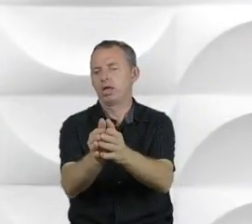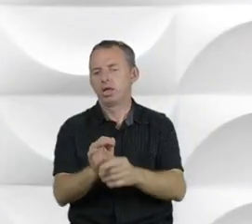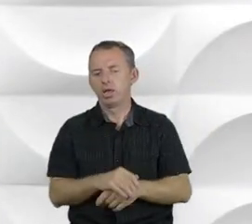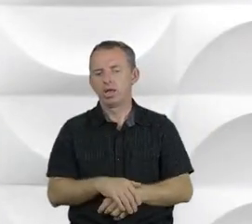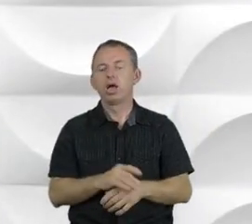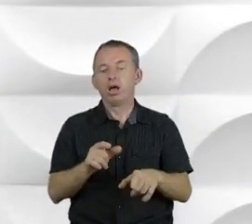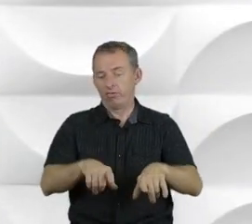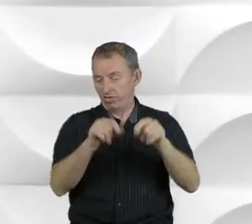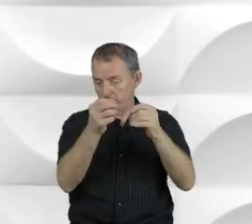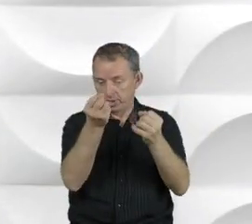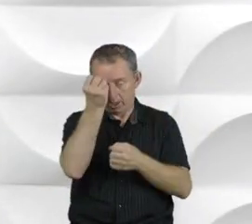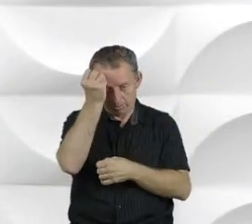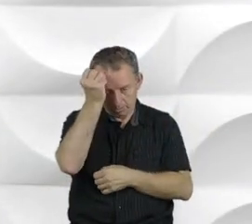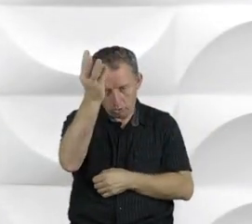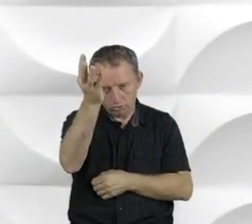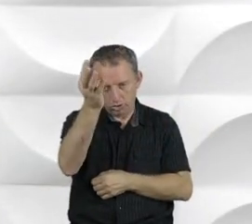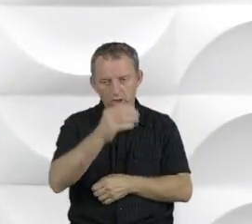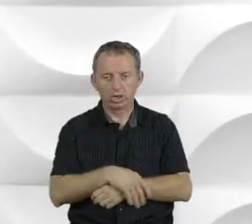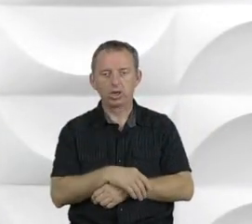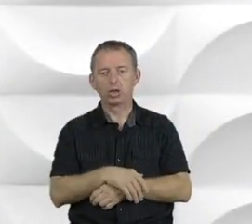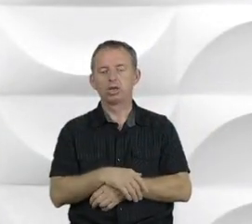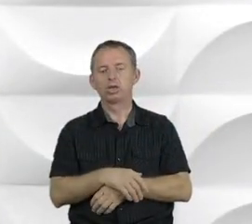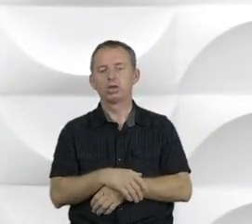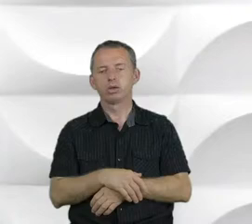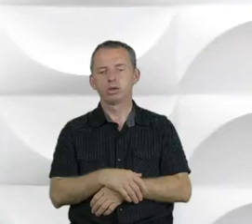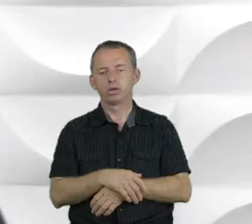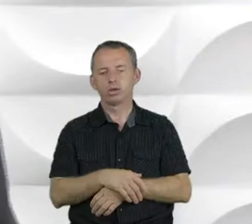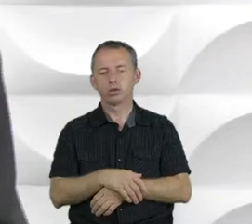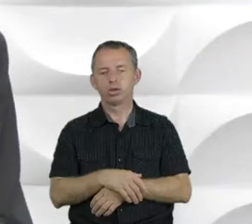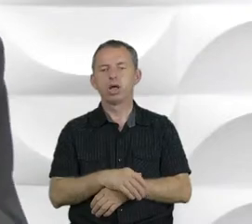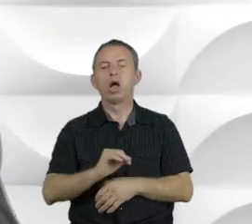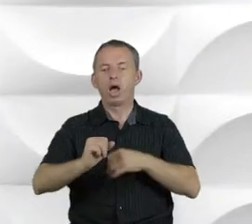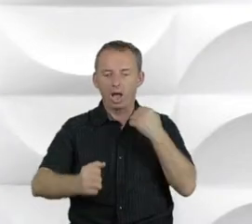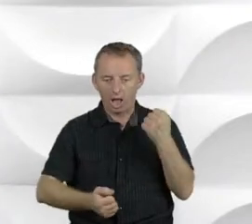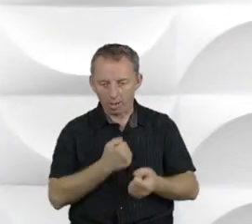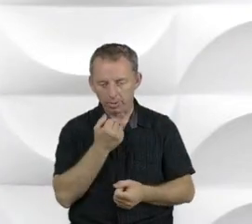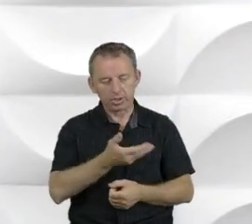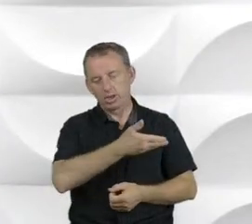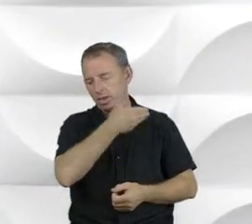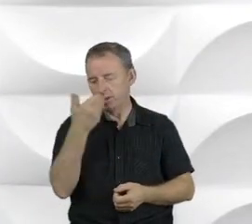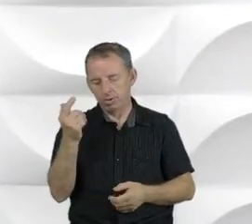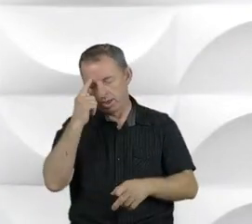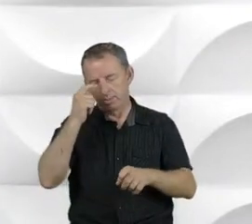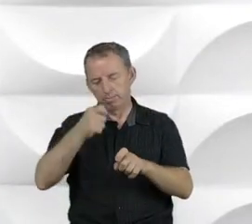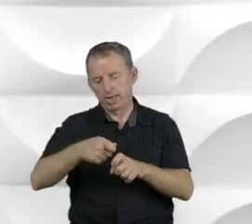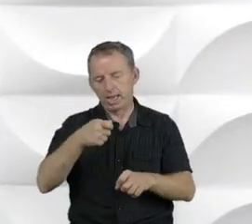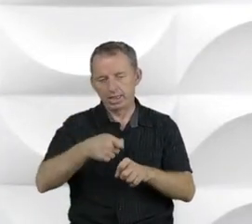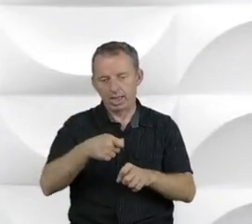wybrać mądrze, i abyśmy nie mieli pretensji,